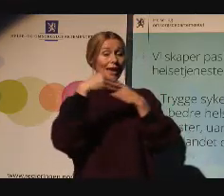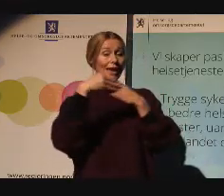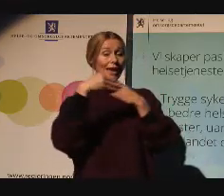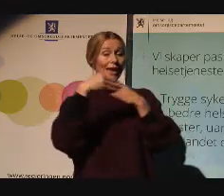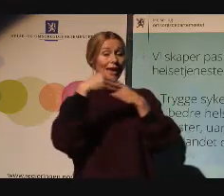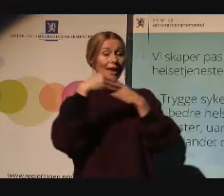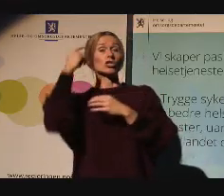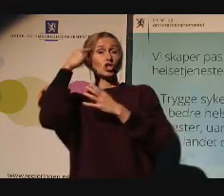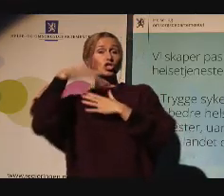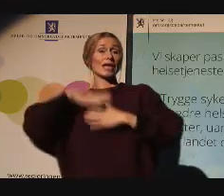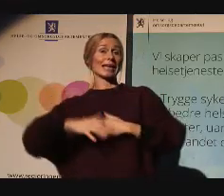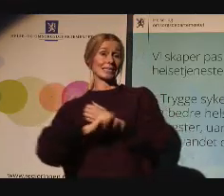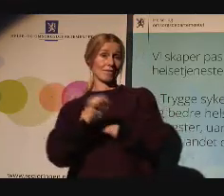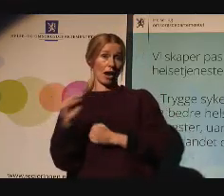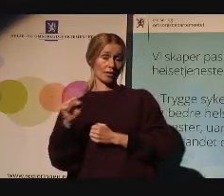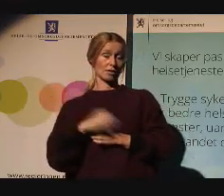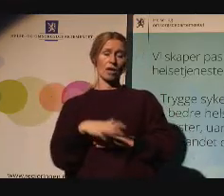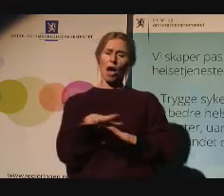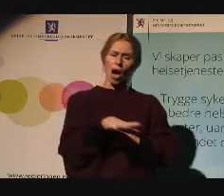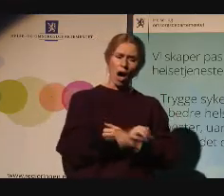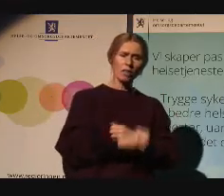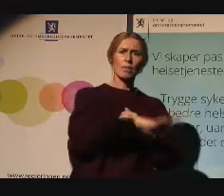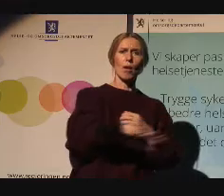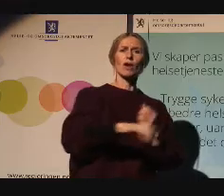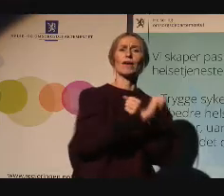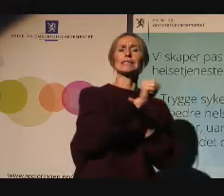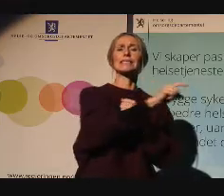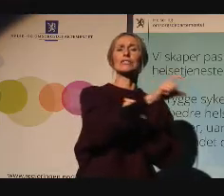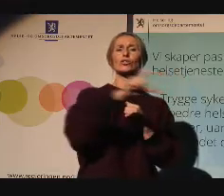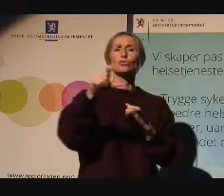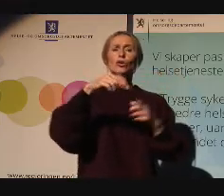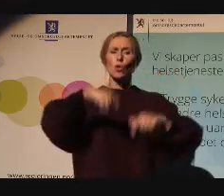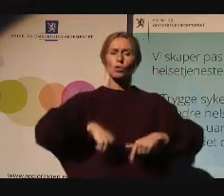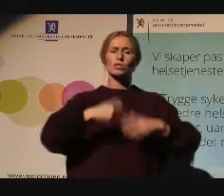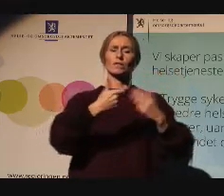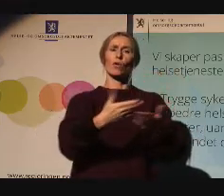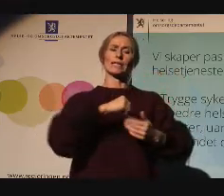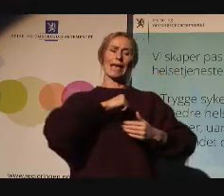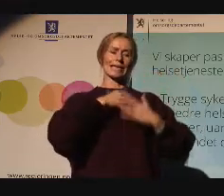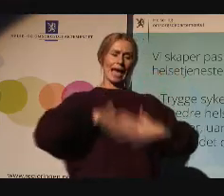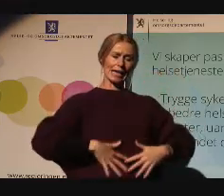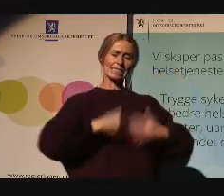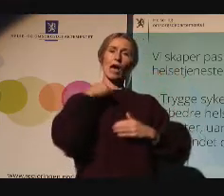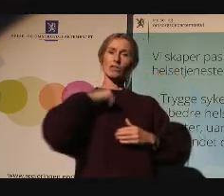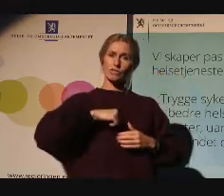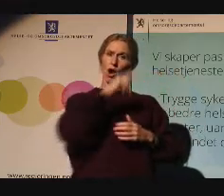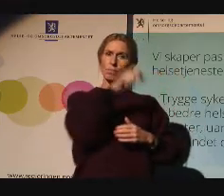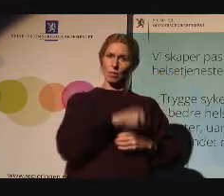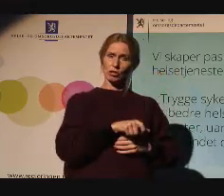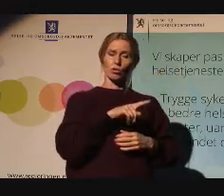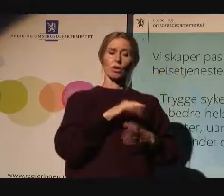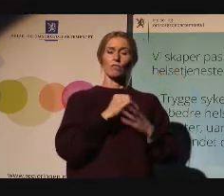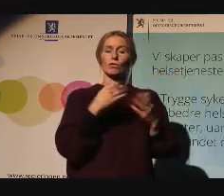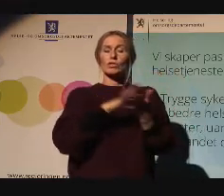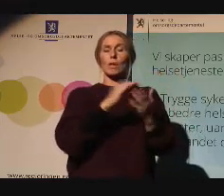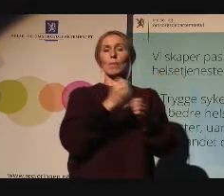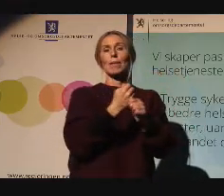helsevern. Alle barnevernsinstitusjoner skal nå ha en egen helseansvarlig for at samarbeidet med primær-